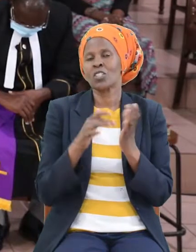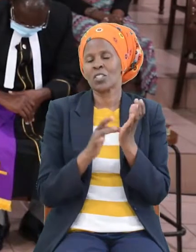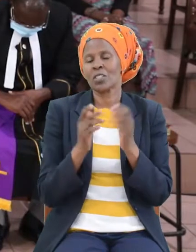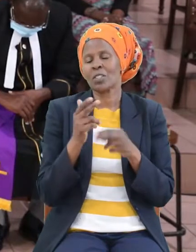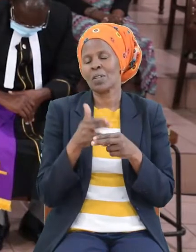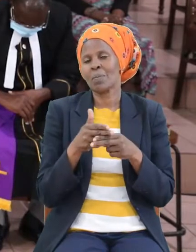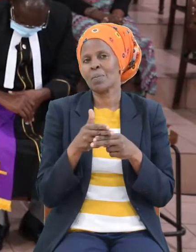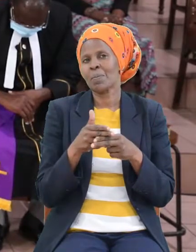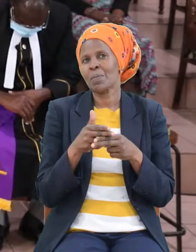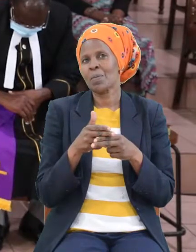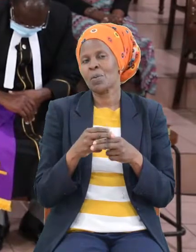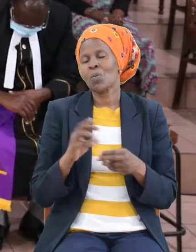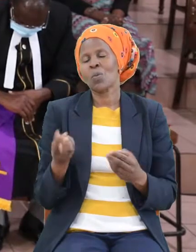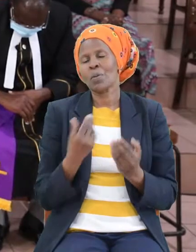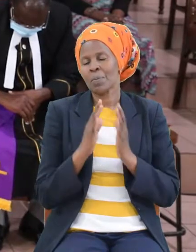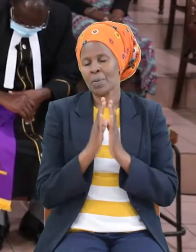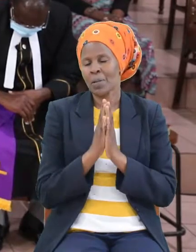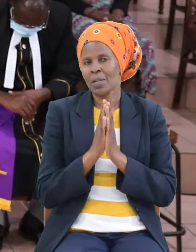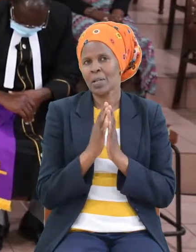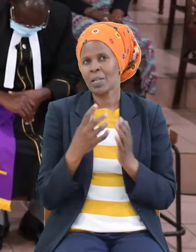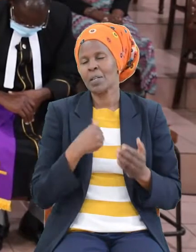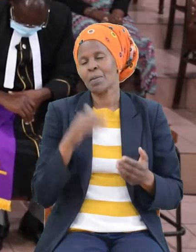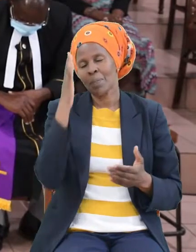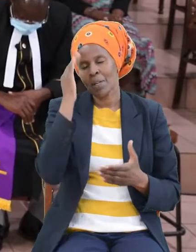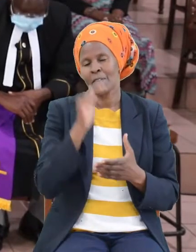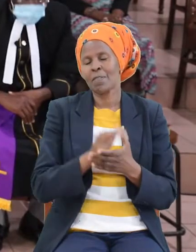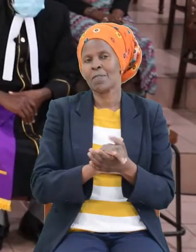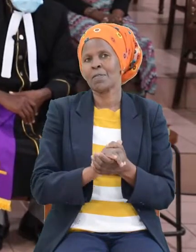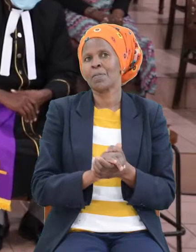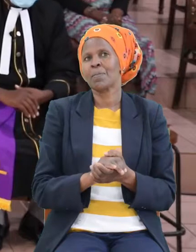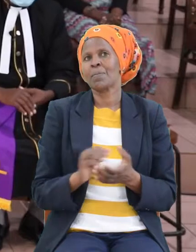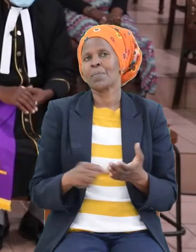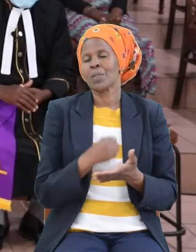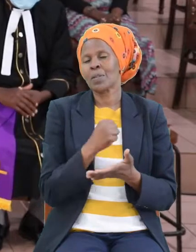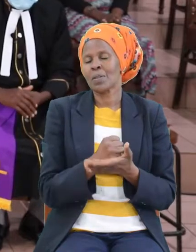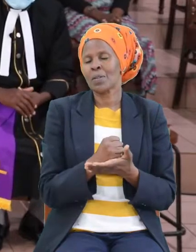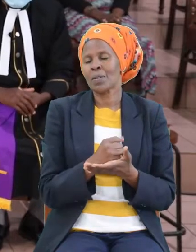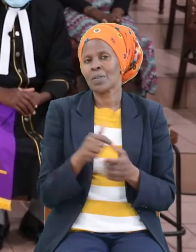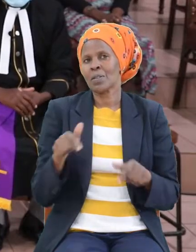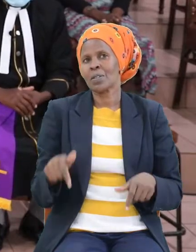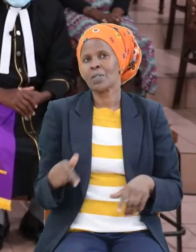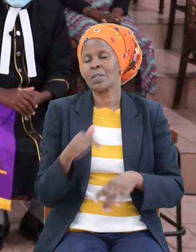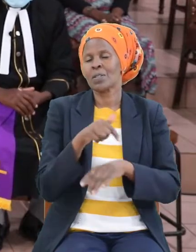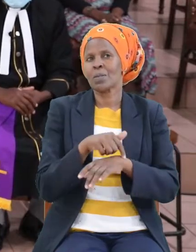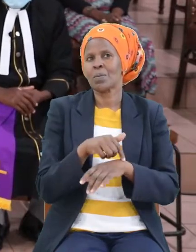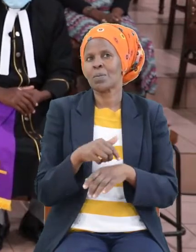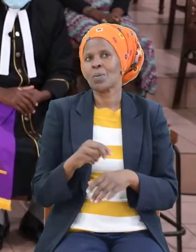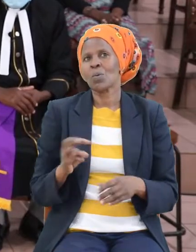Yesu Kristo, tumeomba na atakuamini. Wakati huu,